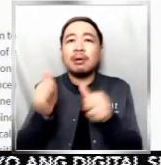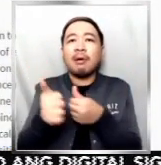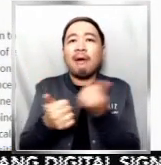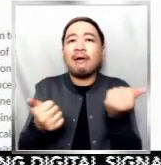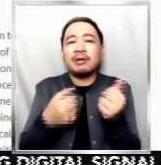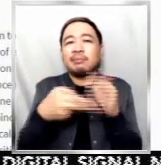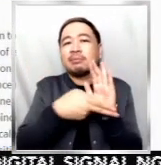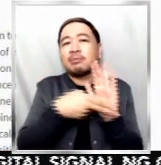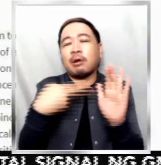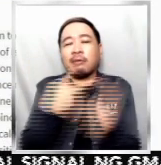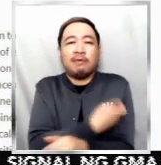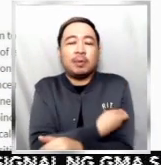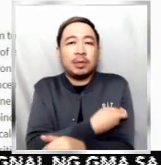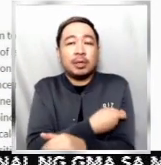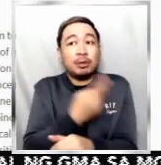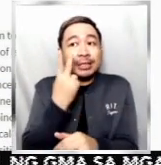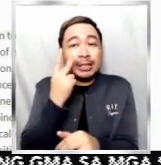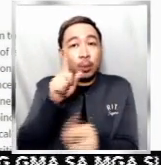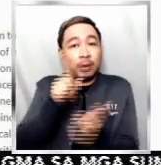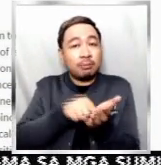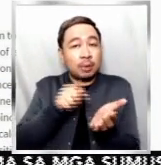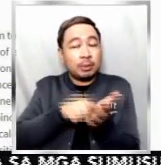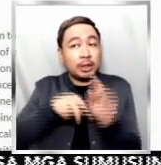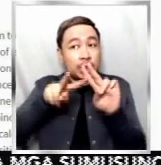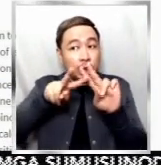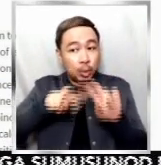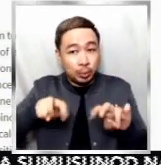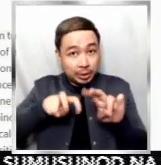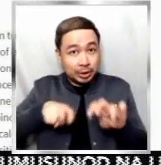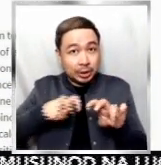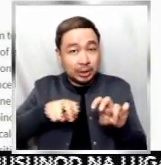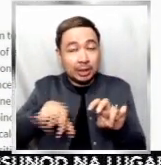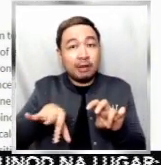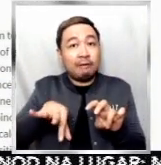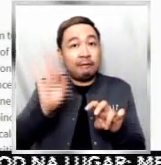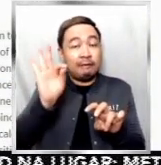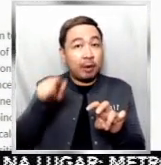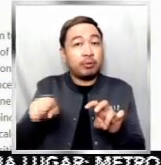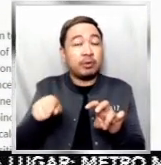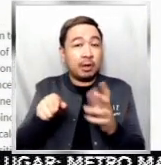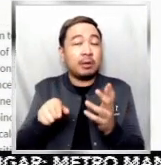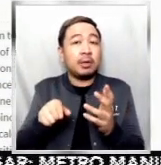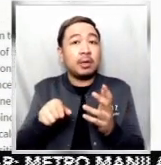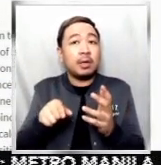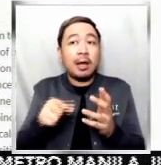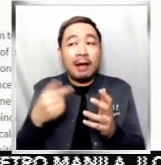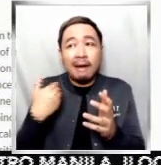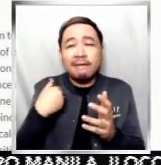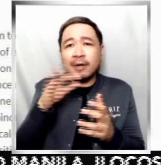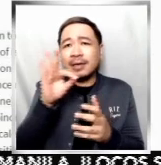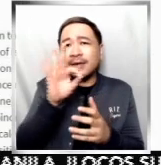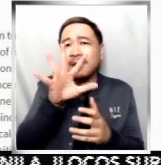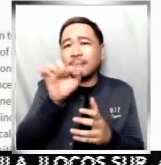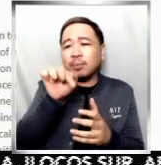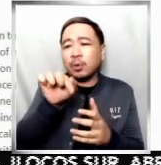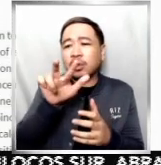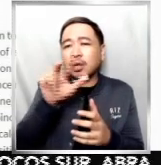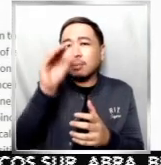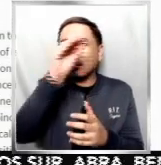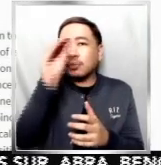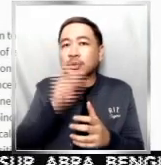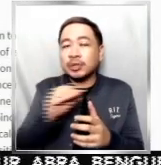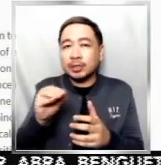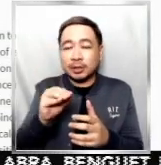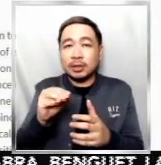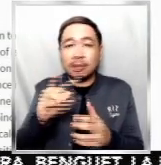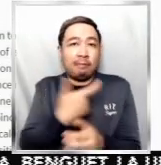The Lancet, ang publication ng Center for Infectious Diseases Research and Policy, nakitang 95.3% ang vaccine effectiveness